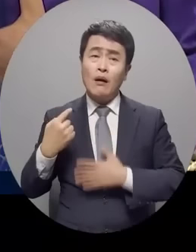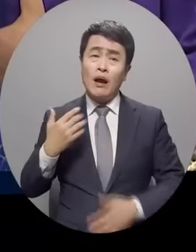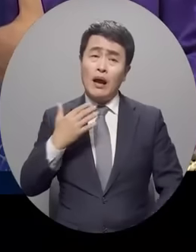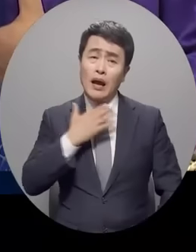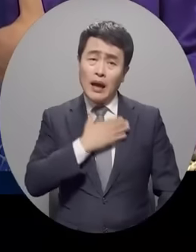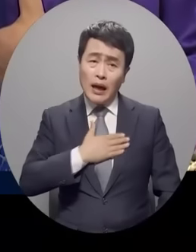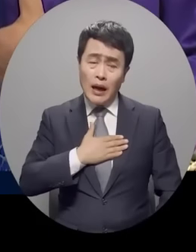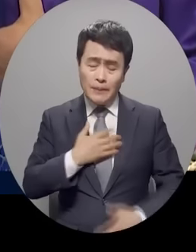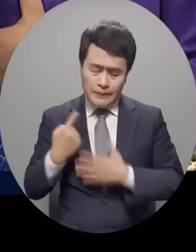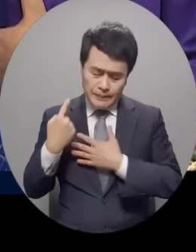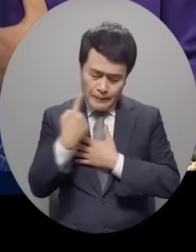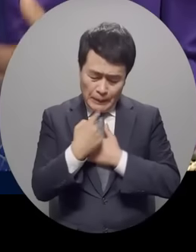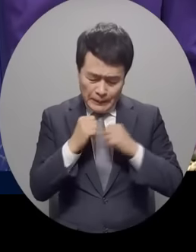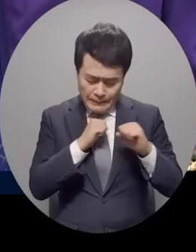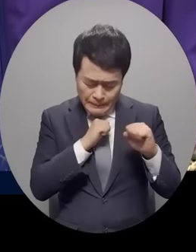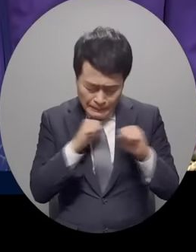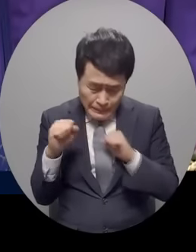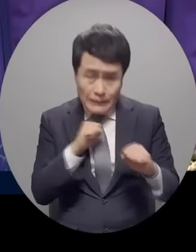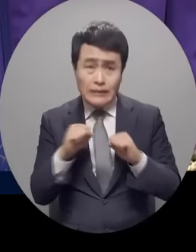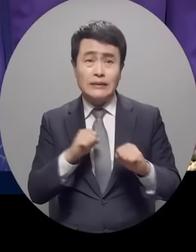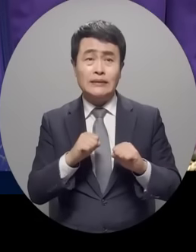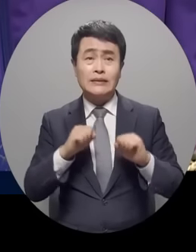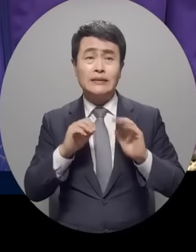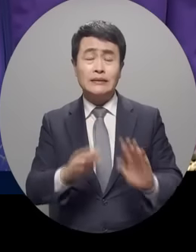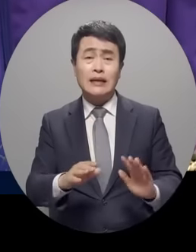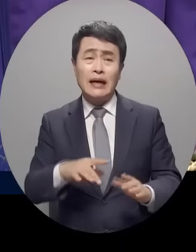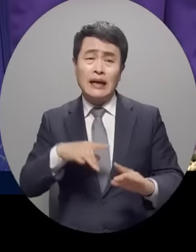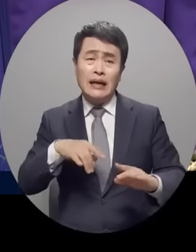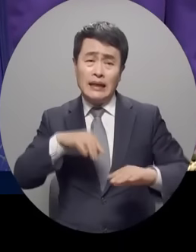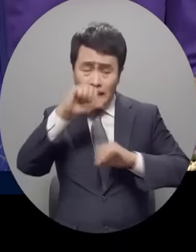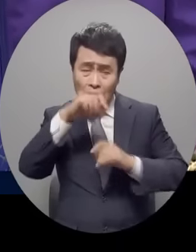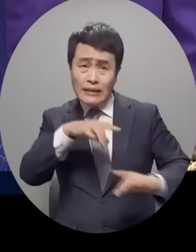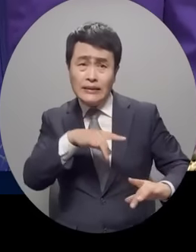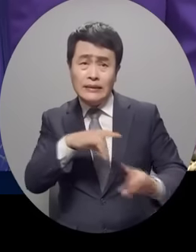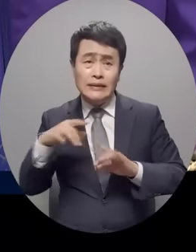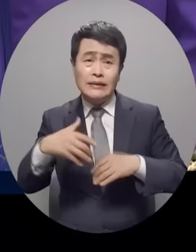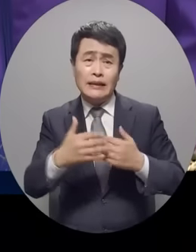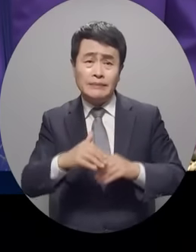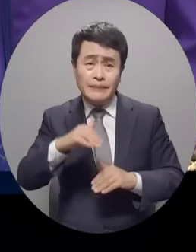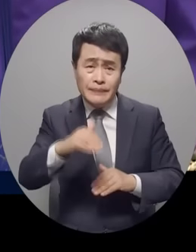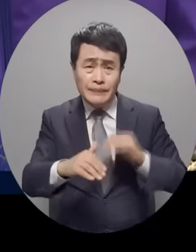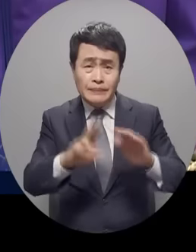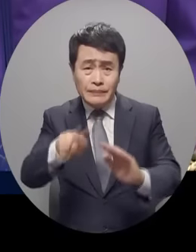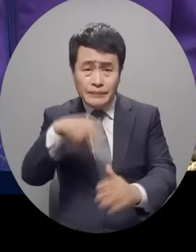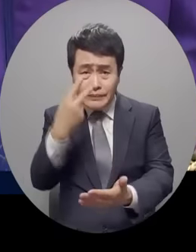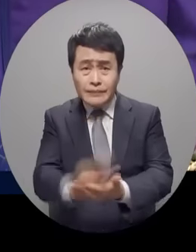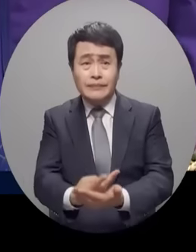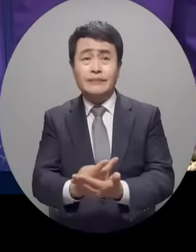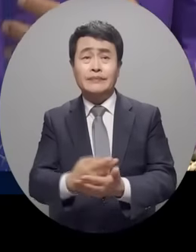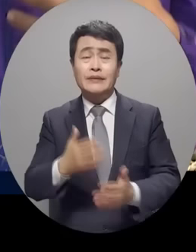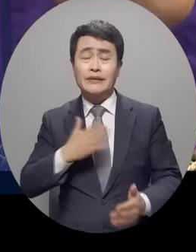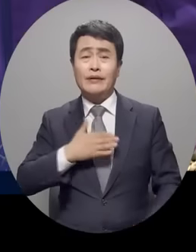감정에 몸부림을 쳤습니다. 다리가 저리고 계단을 내려가면서 넘어지면서